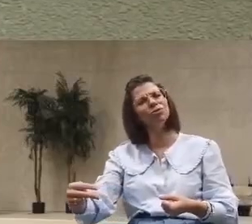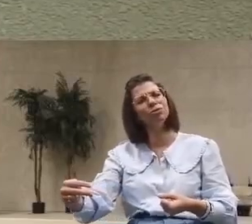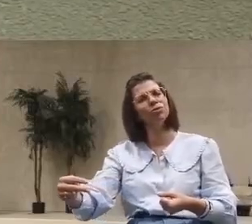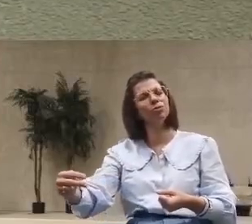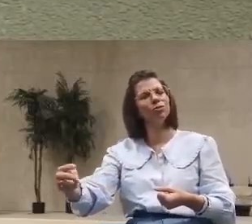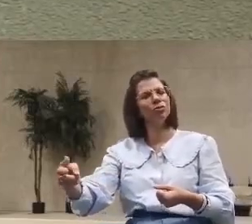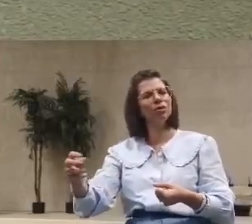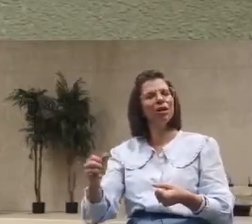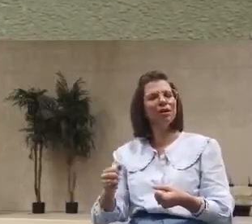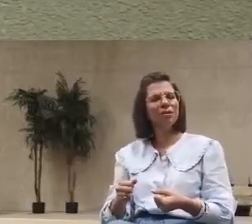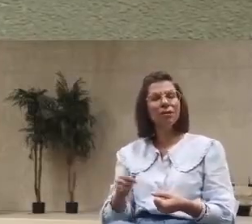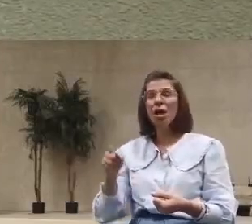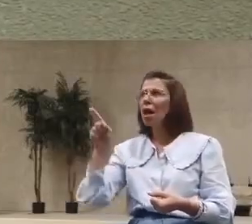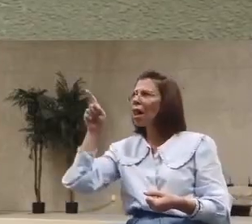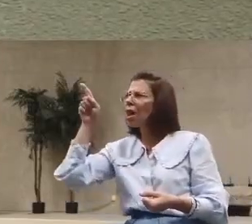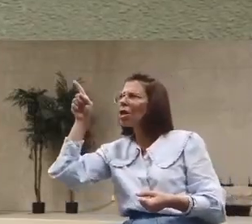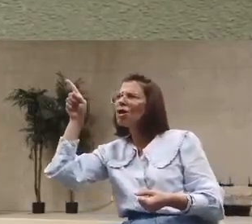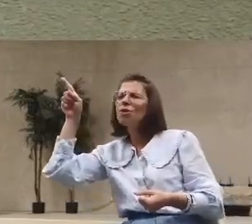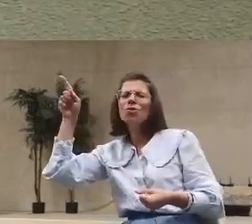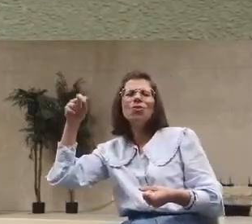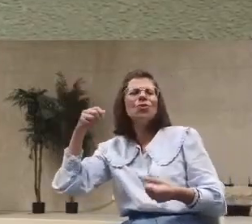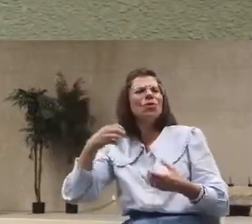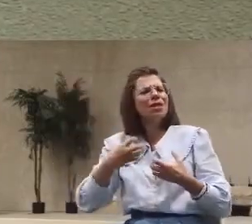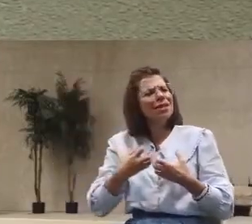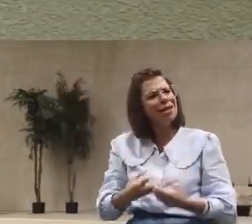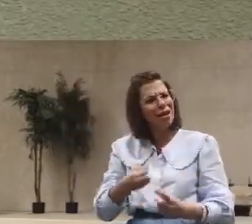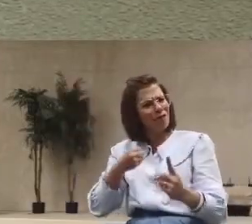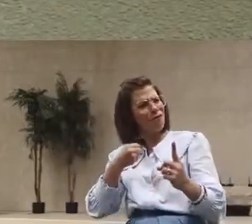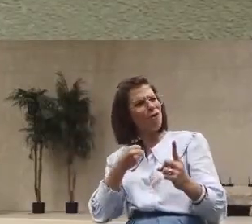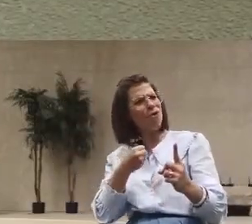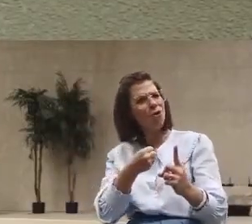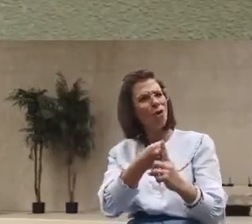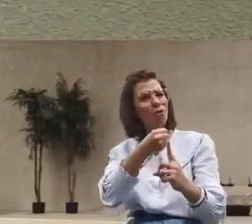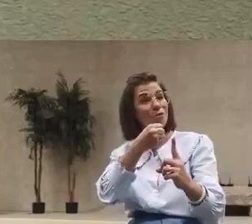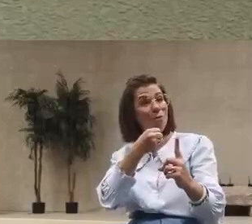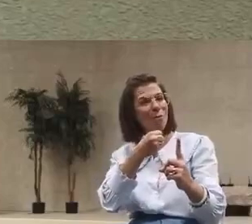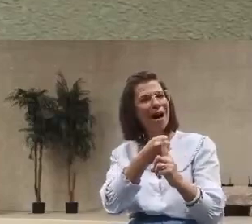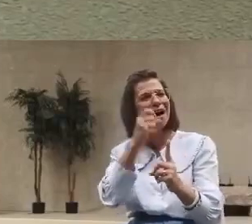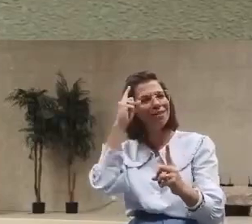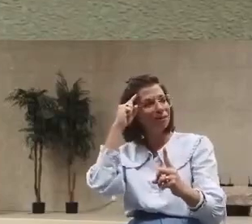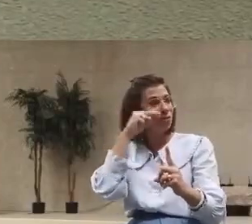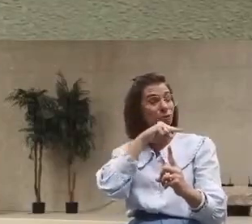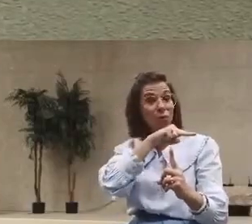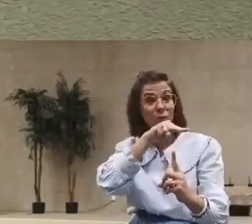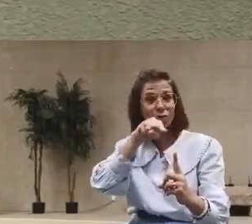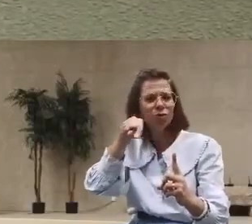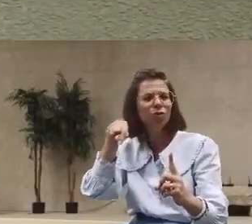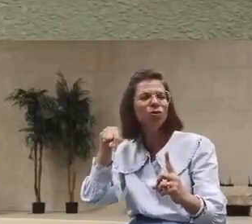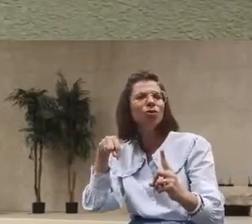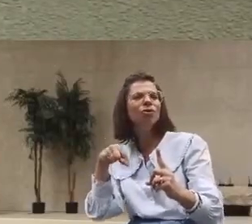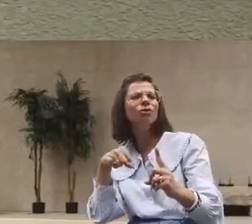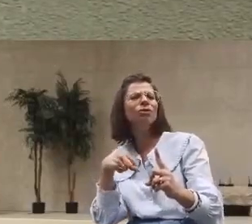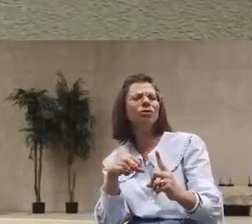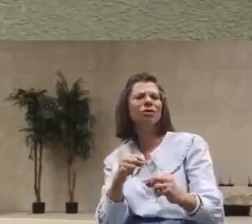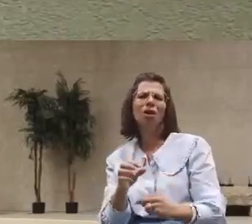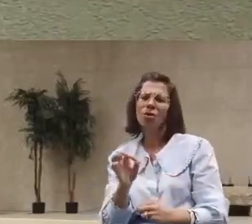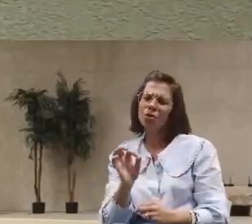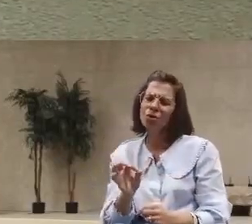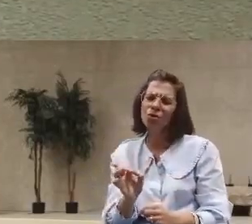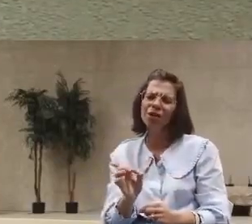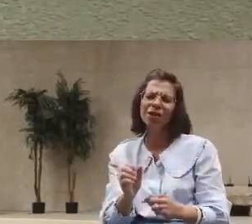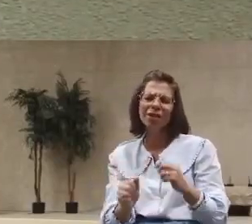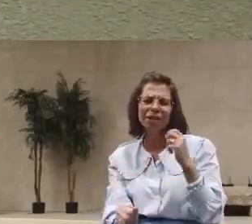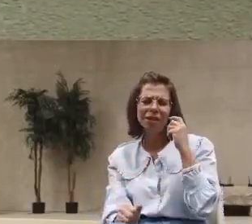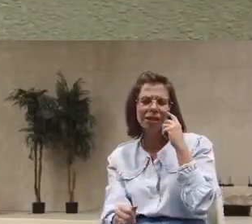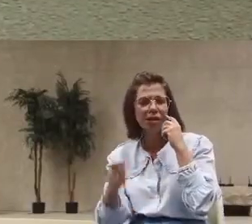notre défenseur il veut être celui qui combat pour nous alléluia oui appliquons ces choses dans notre coeur